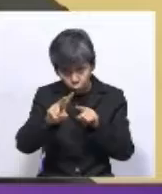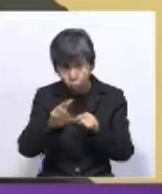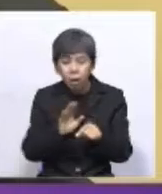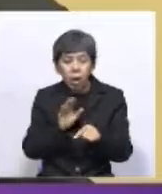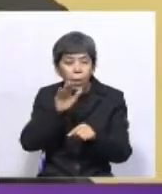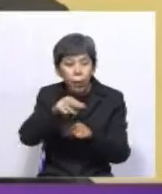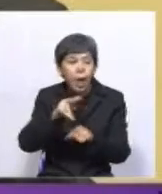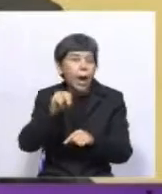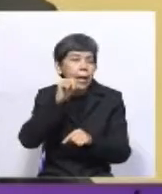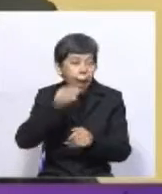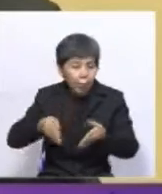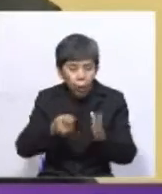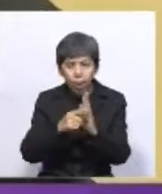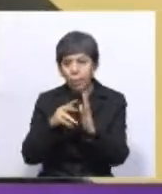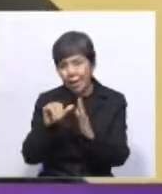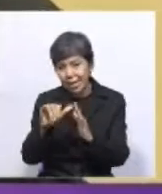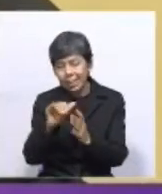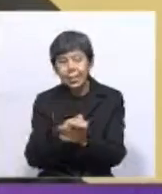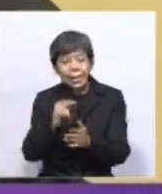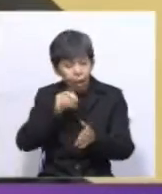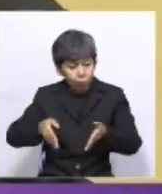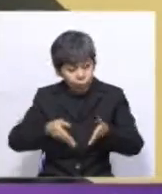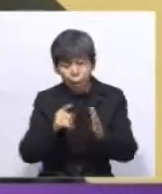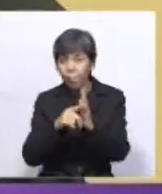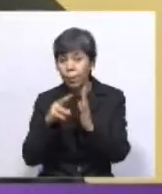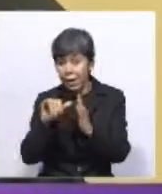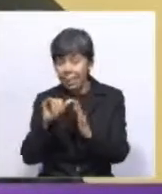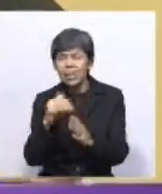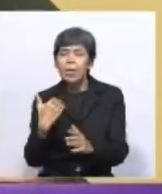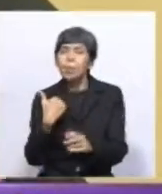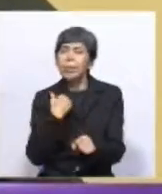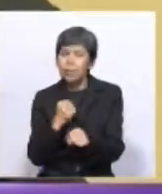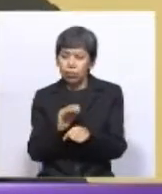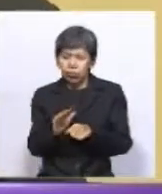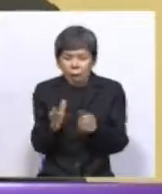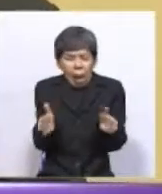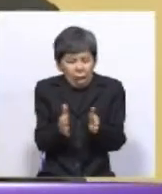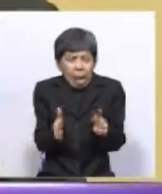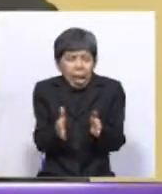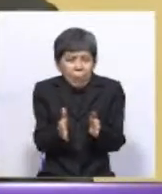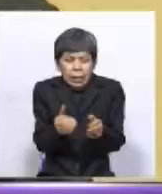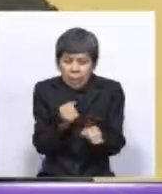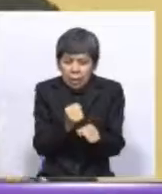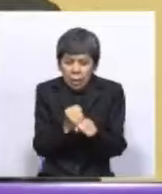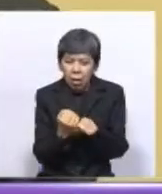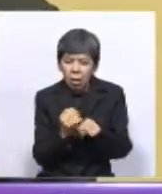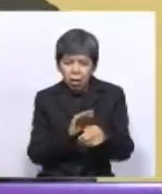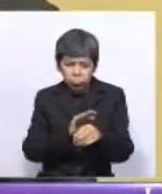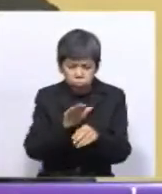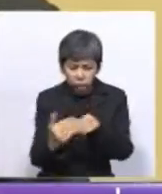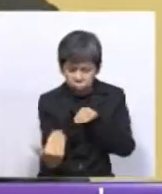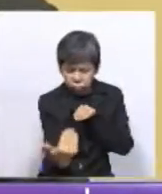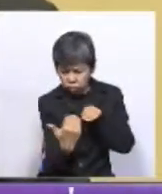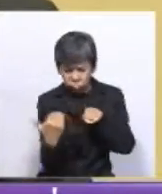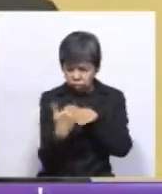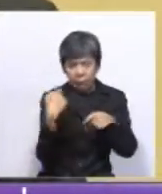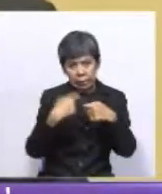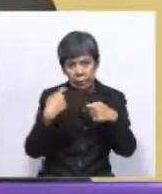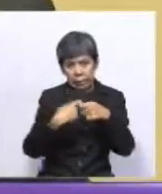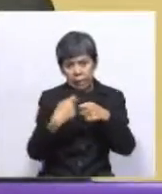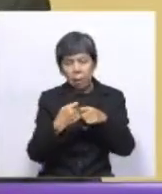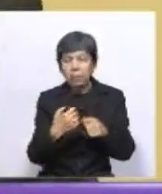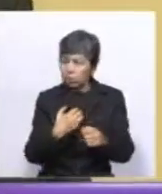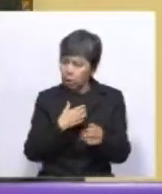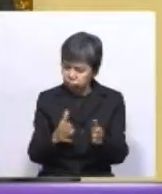สะพานข้ามแม่น้ำเมยเพราะสะพานข้ามแม่น้ำเมยเนี่ย เป็นสะพานที่แคบมากแล้วก็จุดเปลี่ยนรถอยู่บนสะพานไม่สะดวกนะ